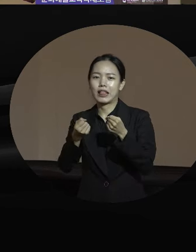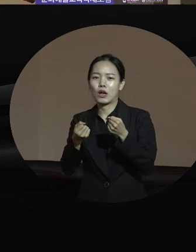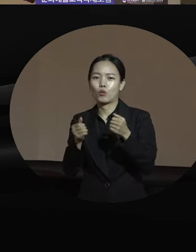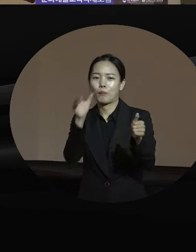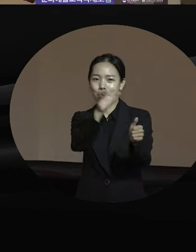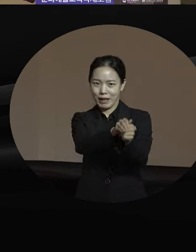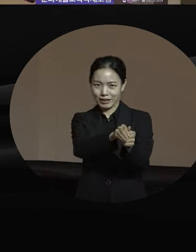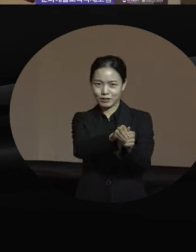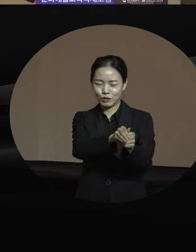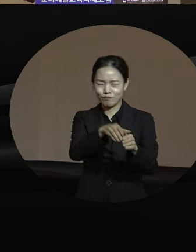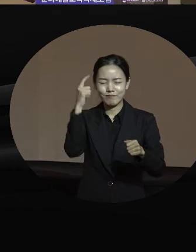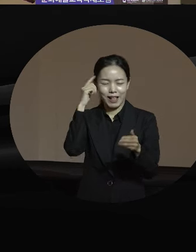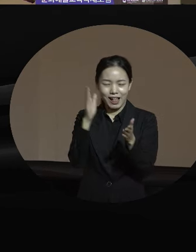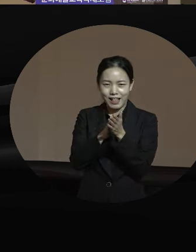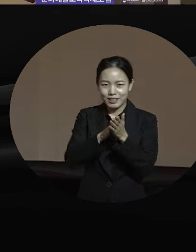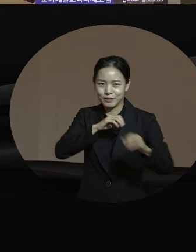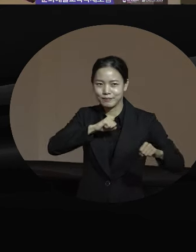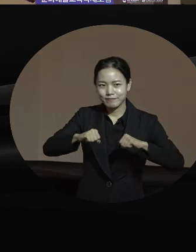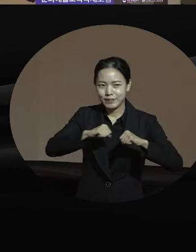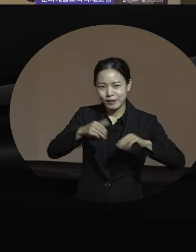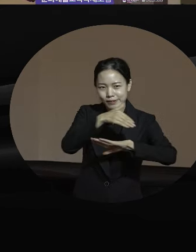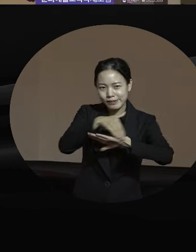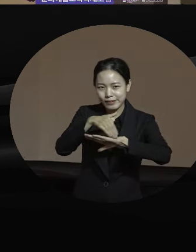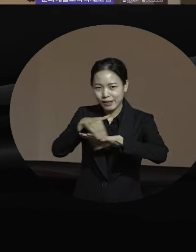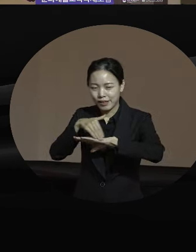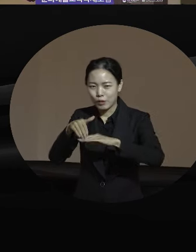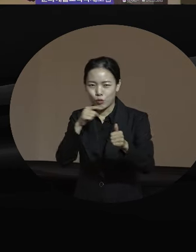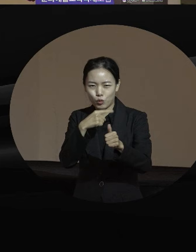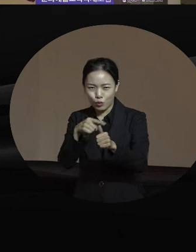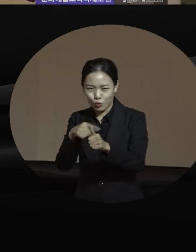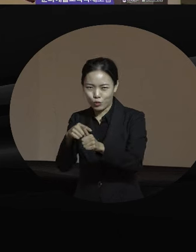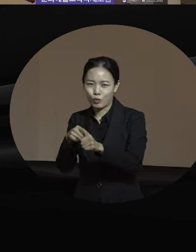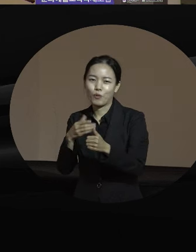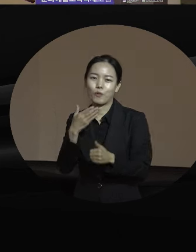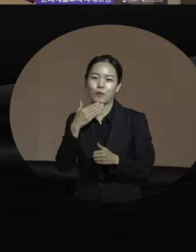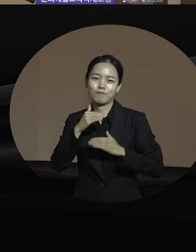교육을 계획하고 추진할 수 있게 되었다는 점입니다.